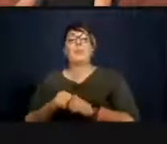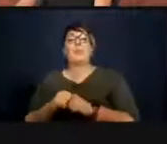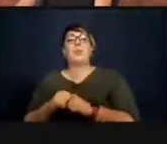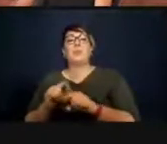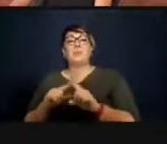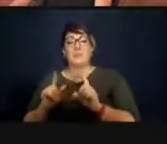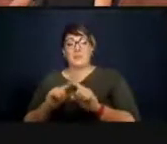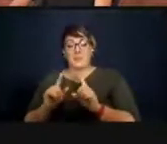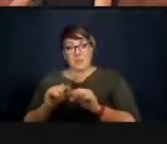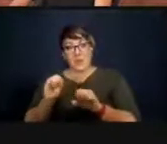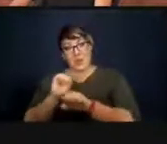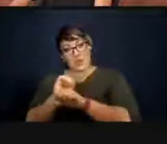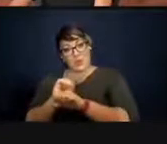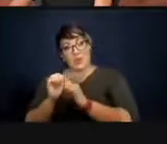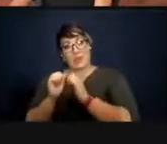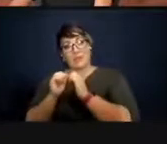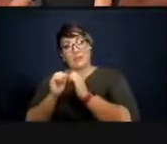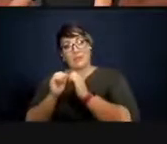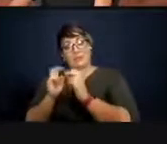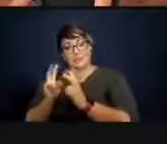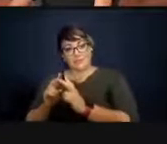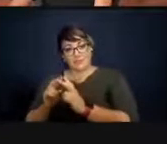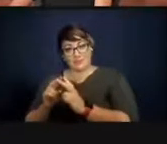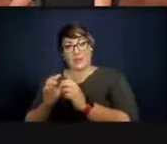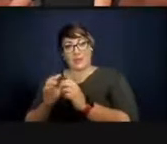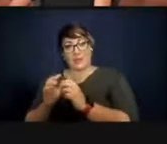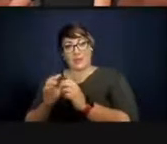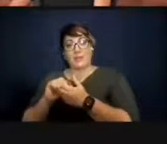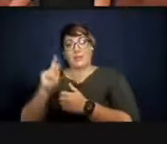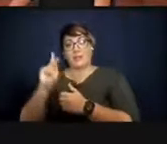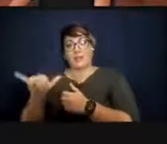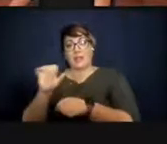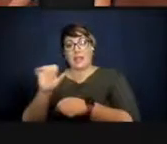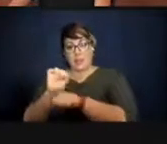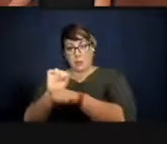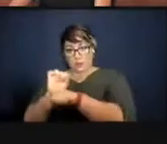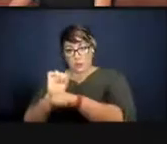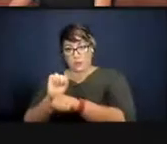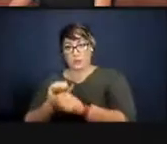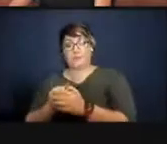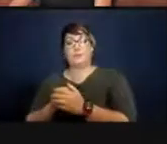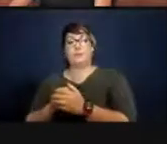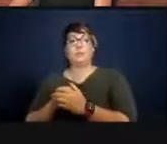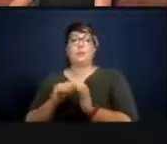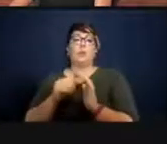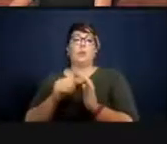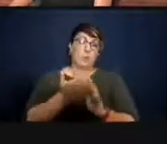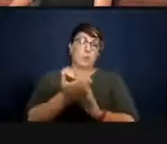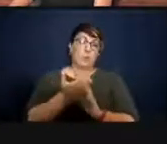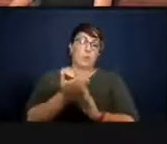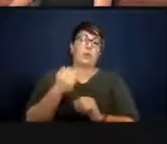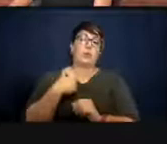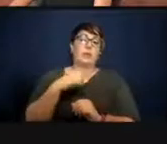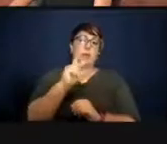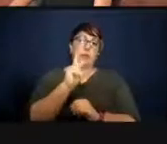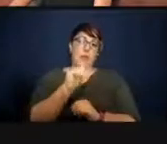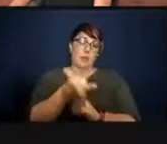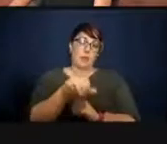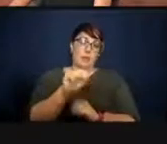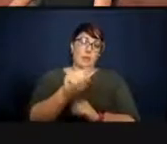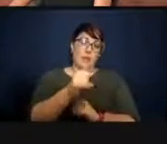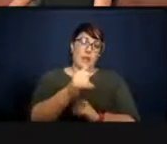Tunafanya kazi na wabia wetu Kentucky na tuna